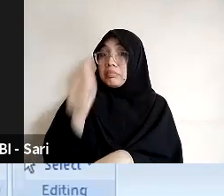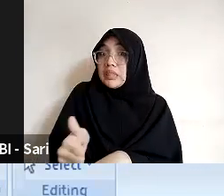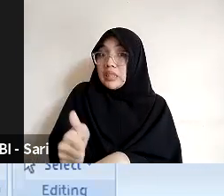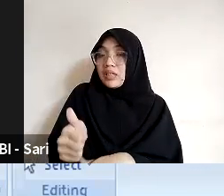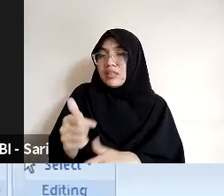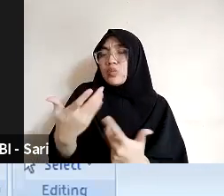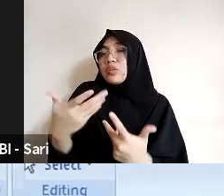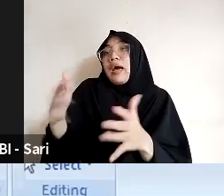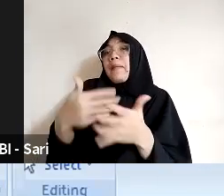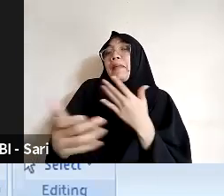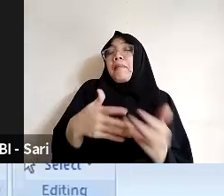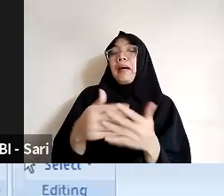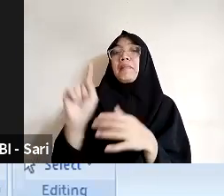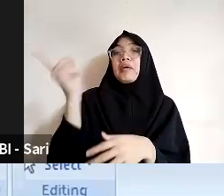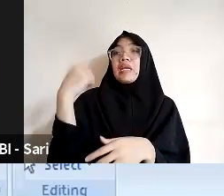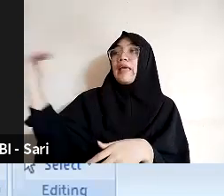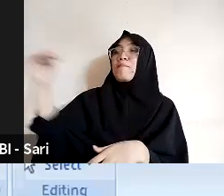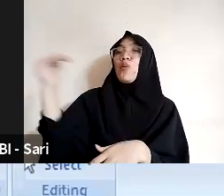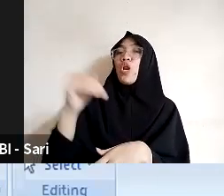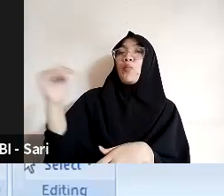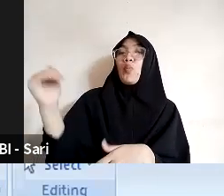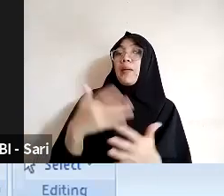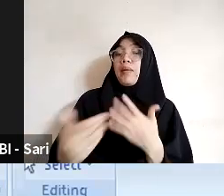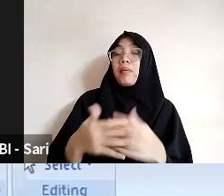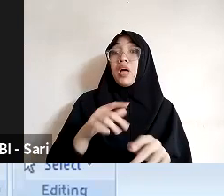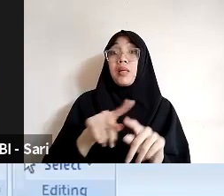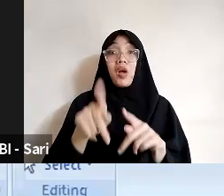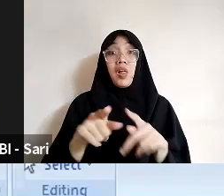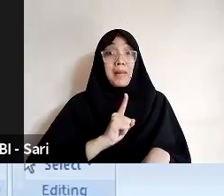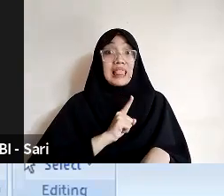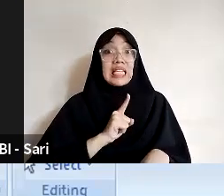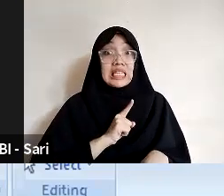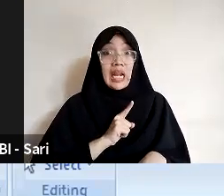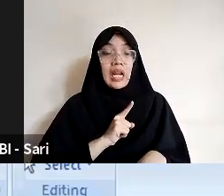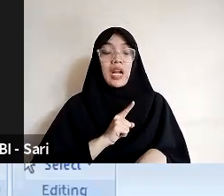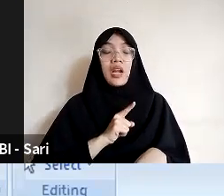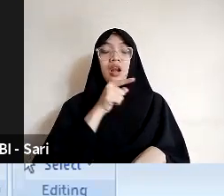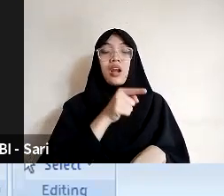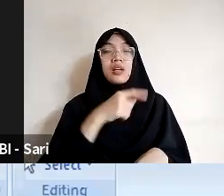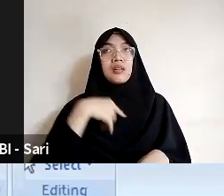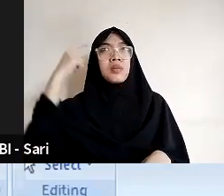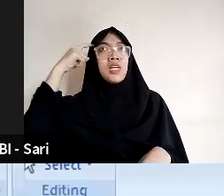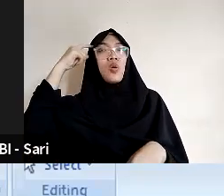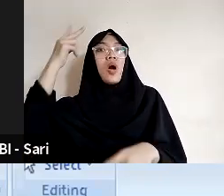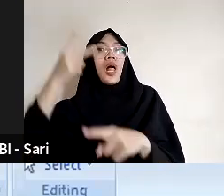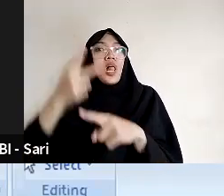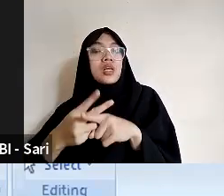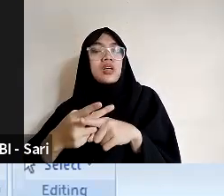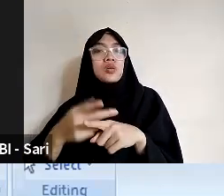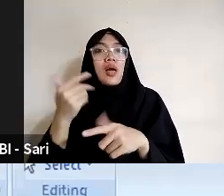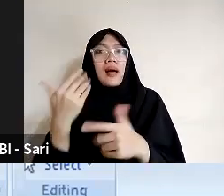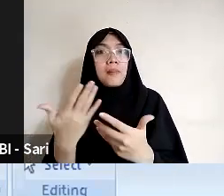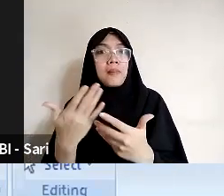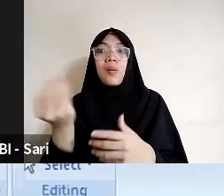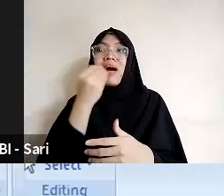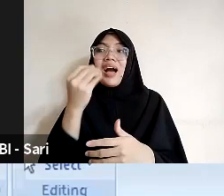saja pemerintah untuk impor. Tetapi kalau yang dikedepankan adalah kemandirian pangan, maka kita akan berpikir dua kali untuk kemudian makan